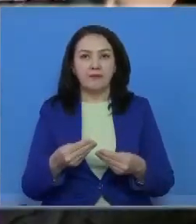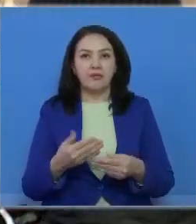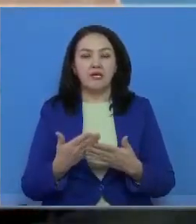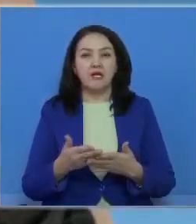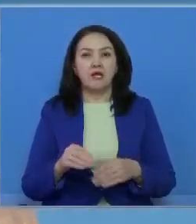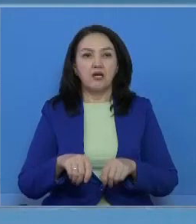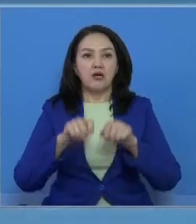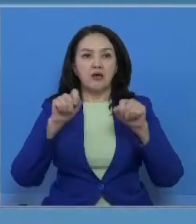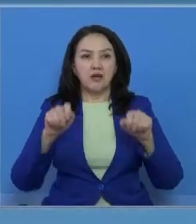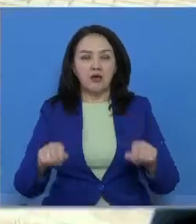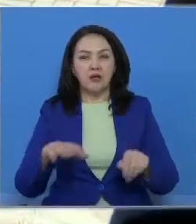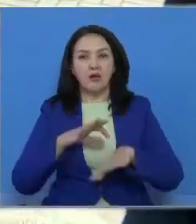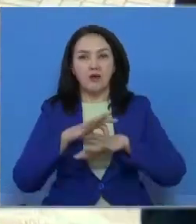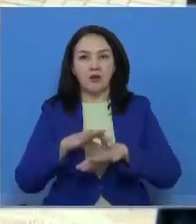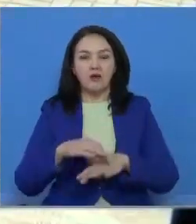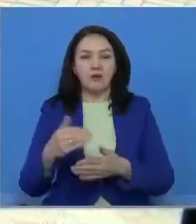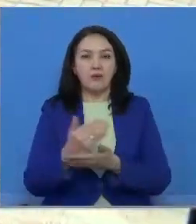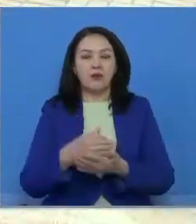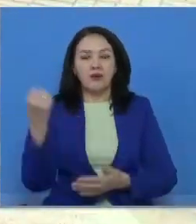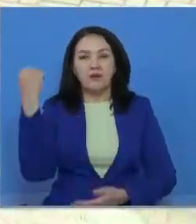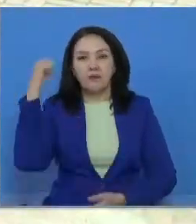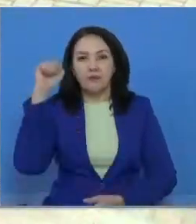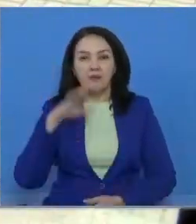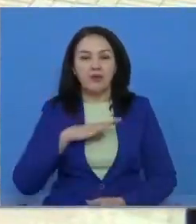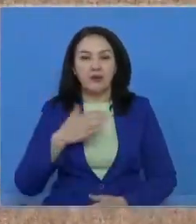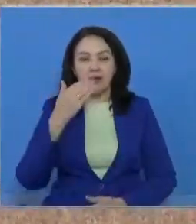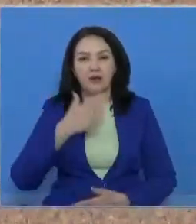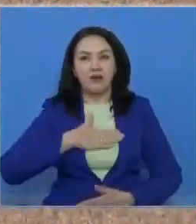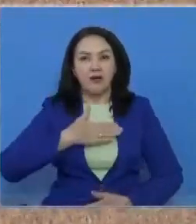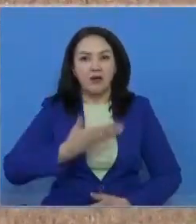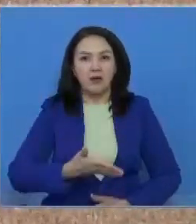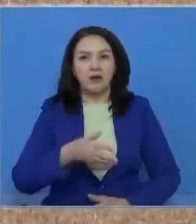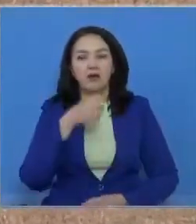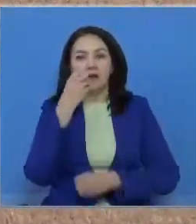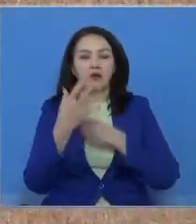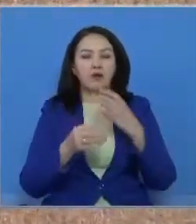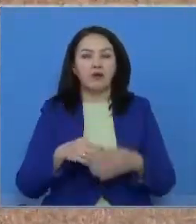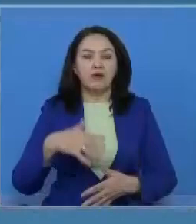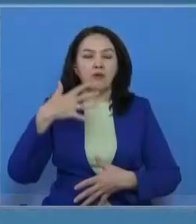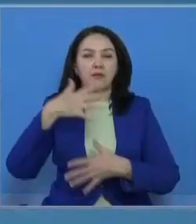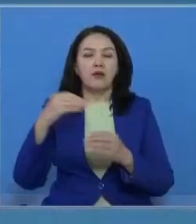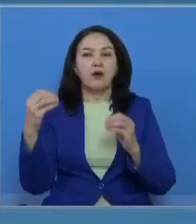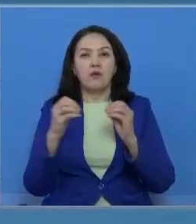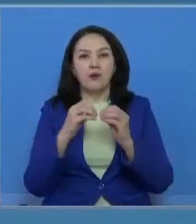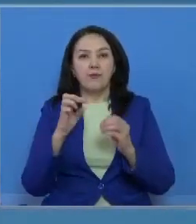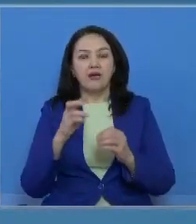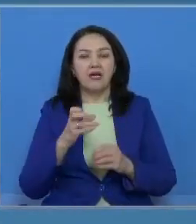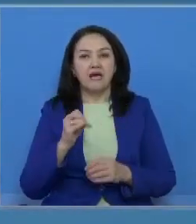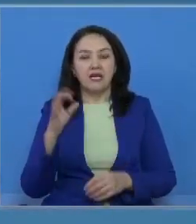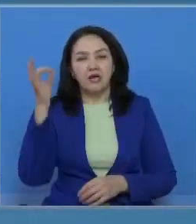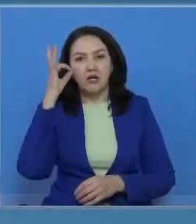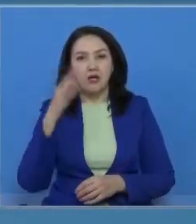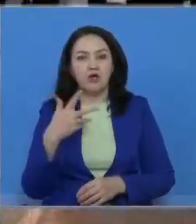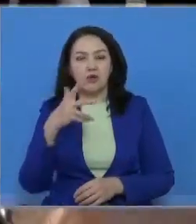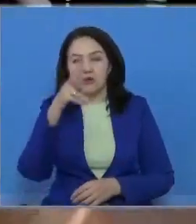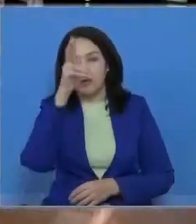түрде ашылу салтанаты өтіп, жиналғандар батыр рухына тағзым етіп гүл қойды. Биіктігі 10 метр болатын ескерткішті жергілікті мүсінші